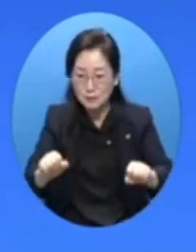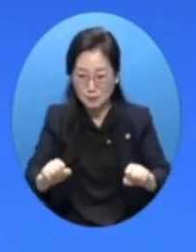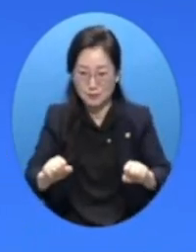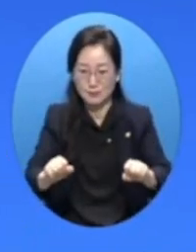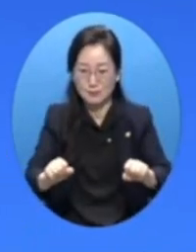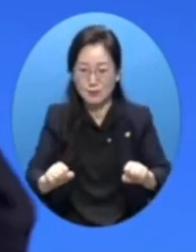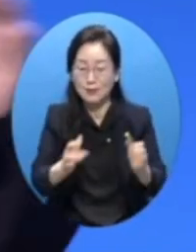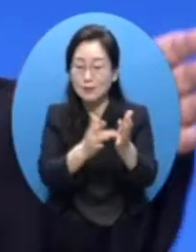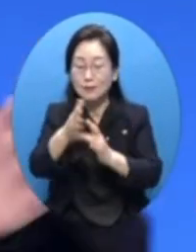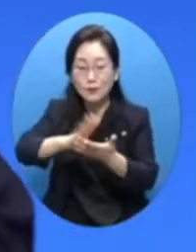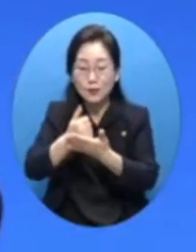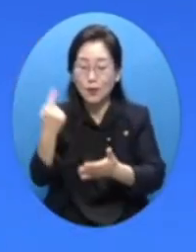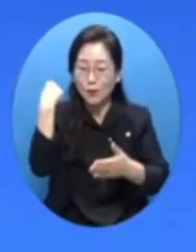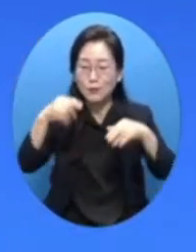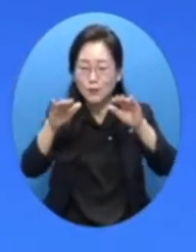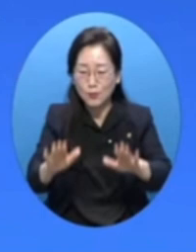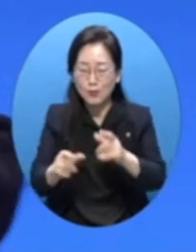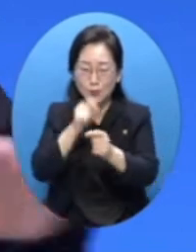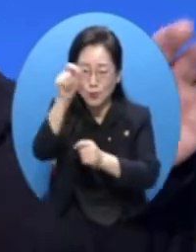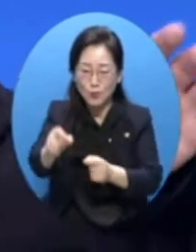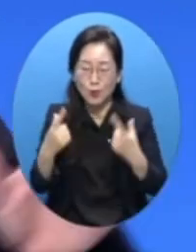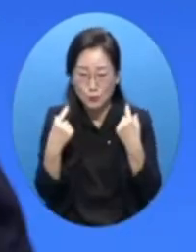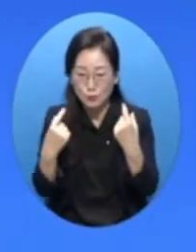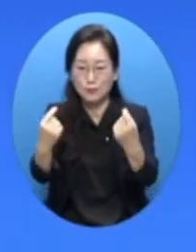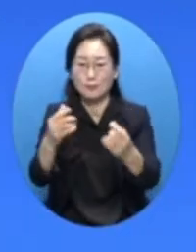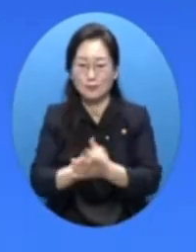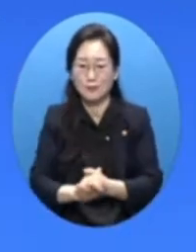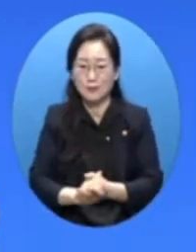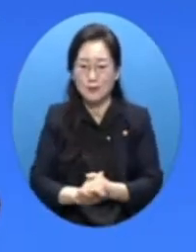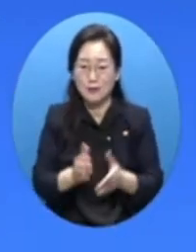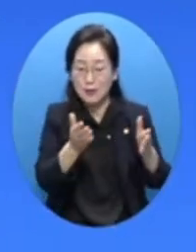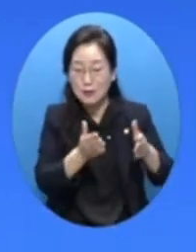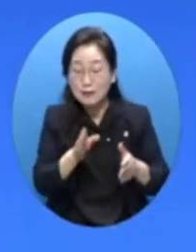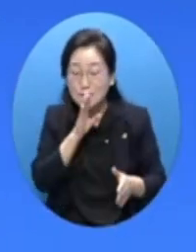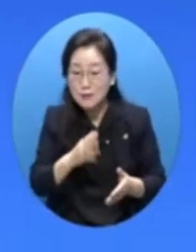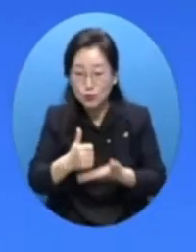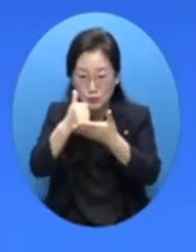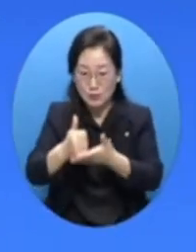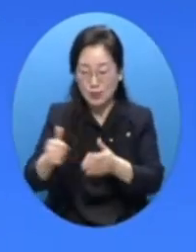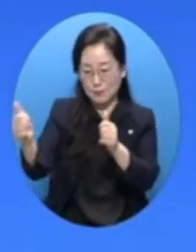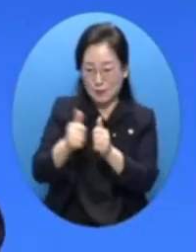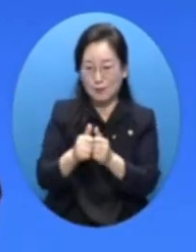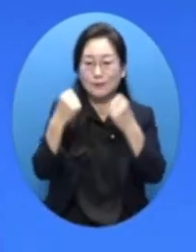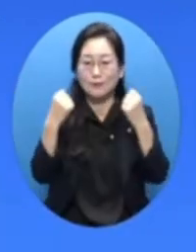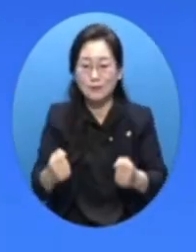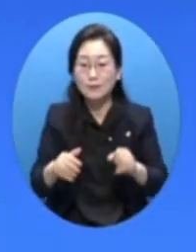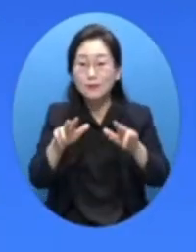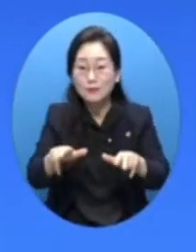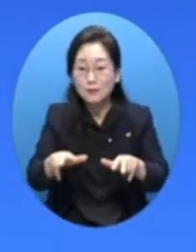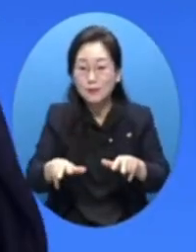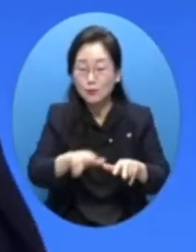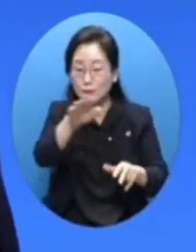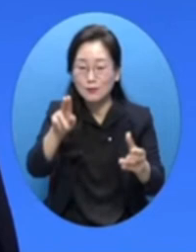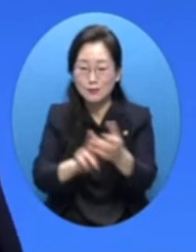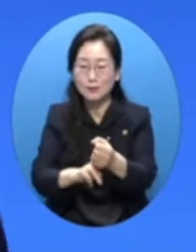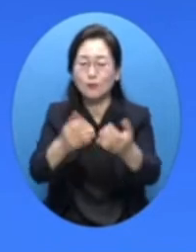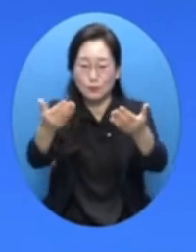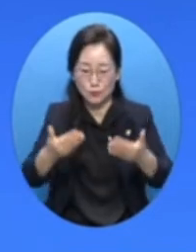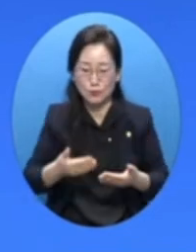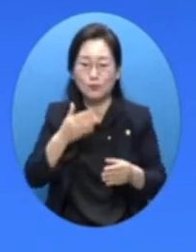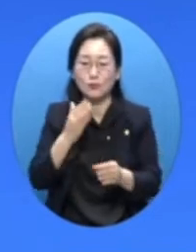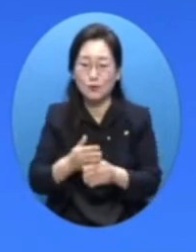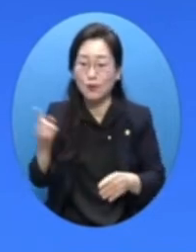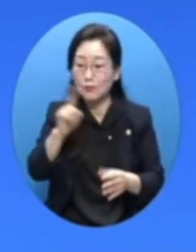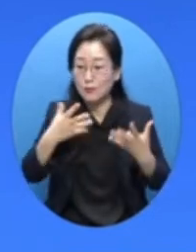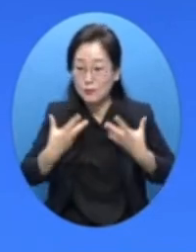주님이십니다. 예수께서는 어제나 오늘나 영원토록 동일하십니다. 기적의 주님이 지금 우리와 함께 하십니다. 지금 우리에게도 기적을 베풀고 계십니다.